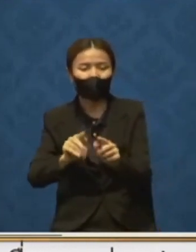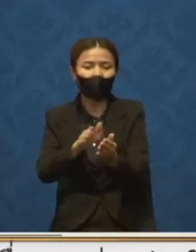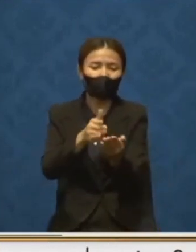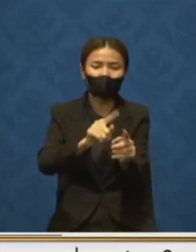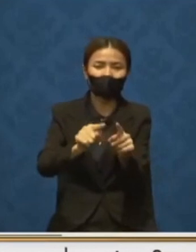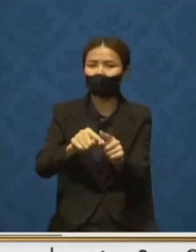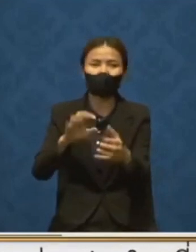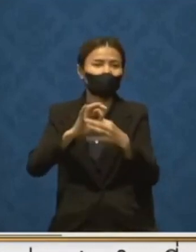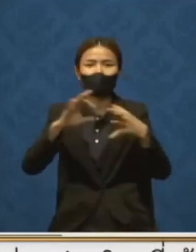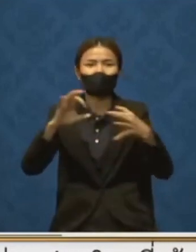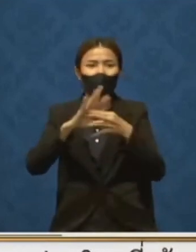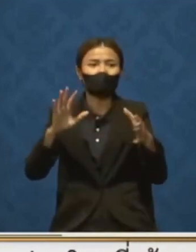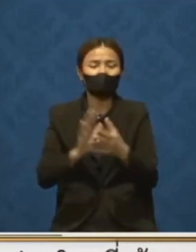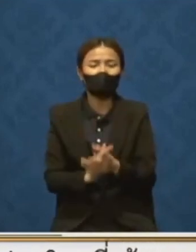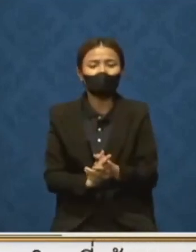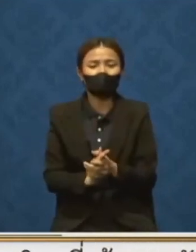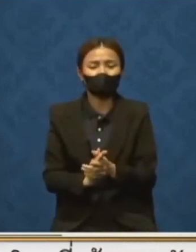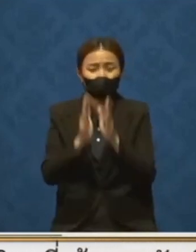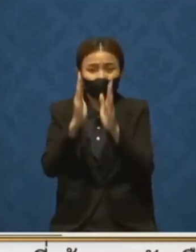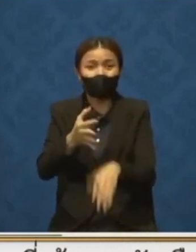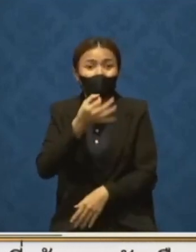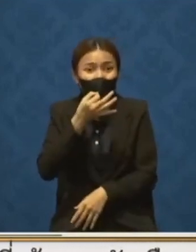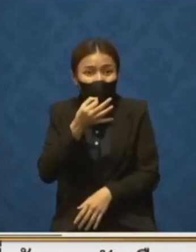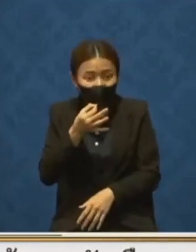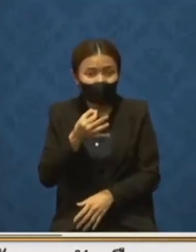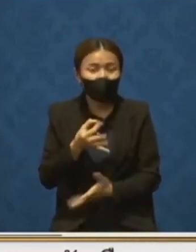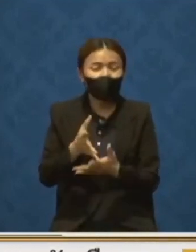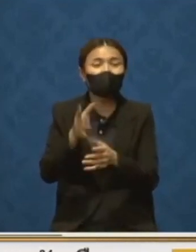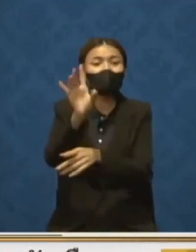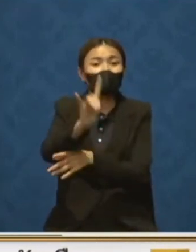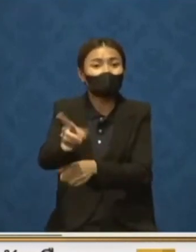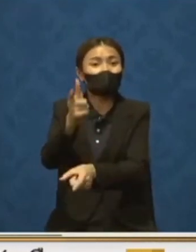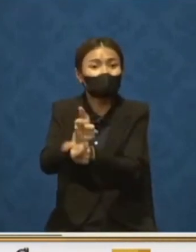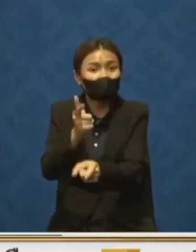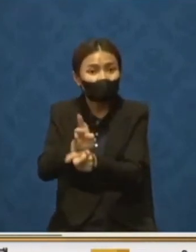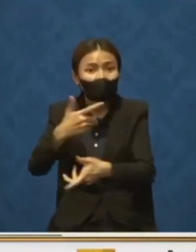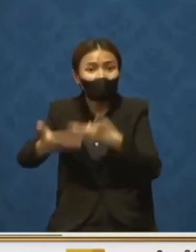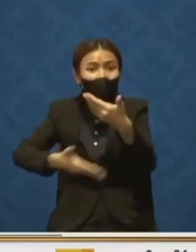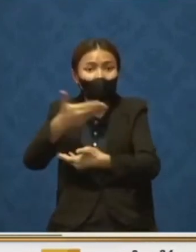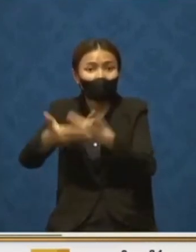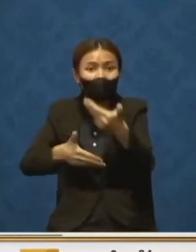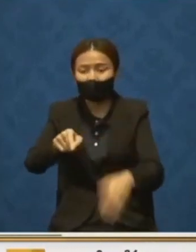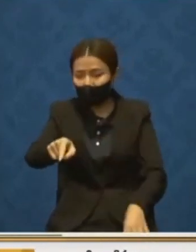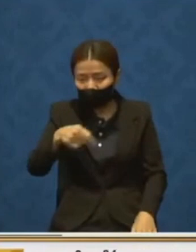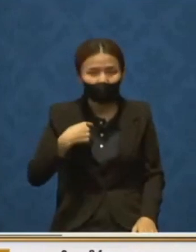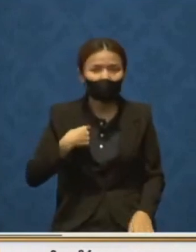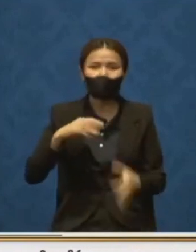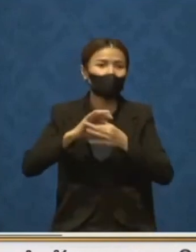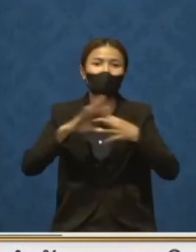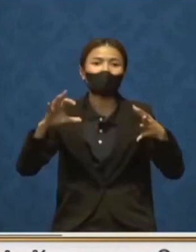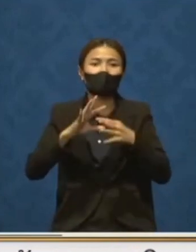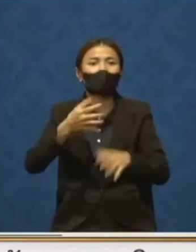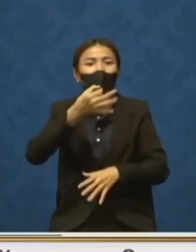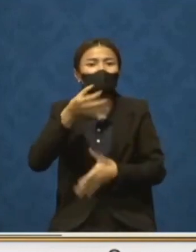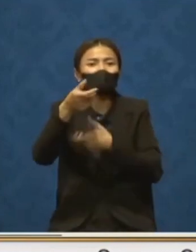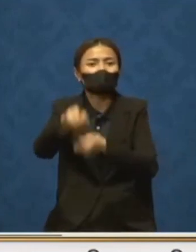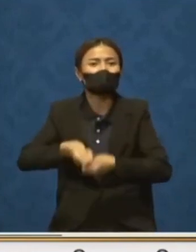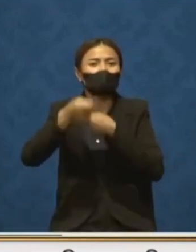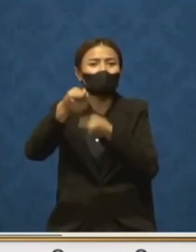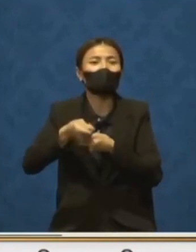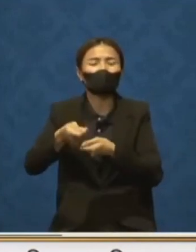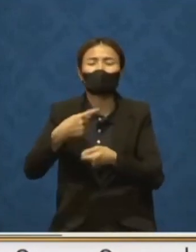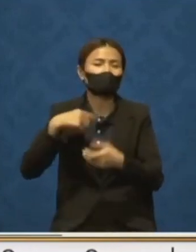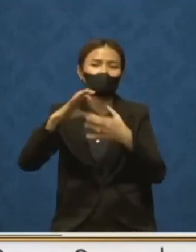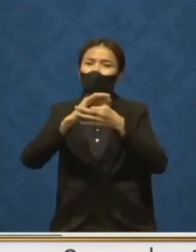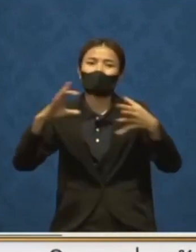เกษตรกรรายย่อยจึงกลับเรียนให้ท่านสมาชิกนะครับสภาผู้แทนราษฎรของเราได้คลายความกังวลว่า